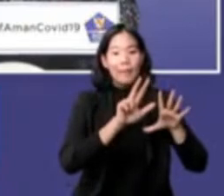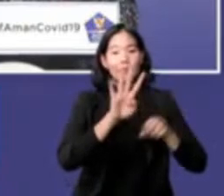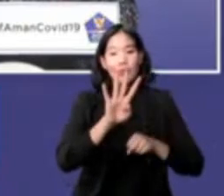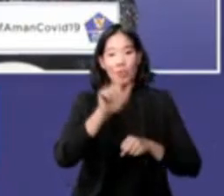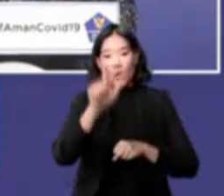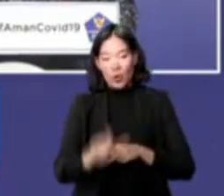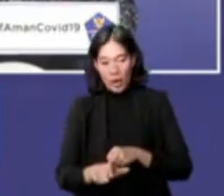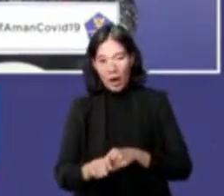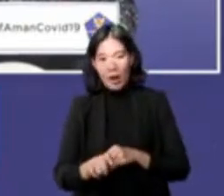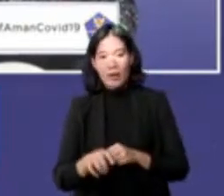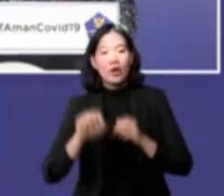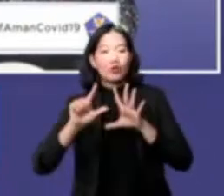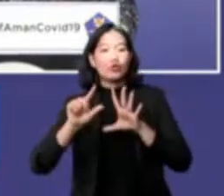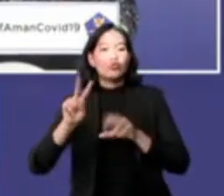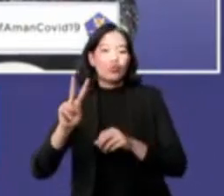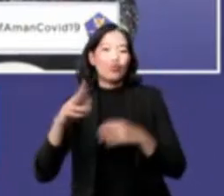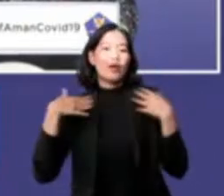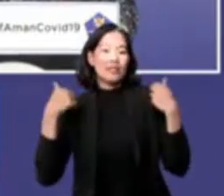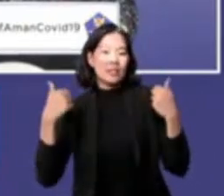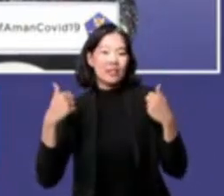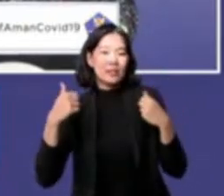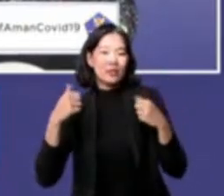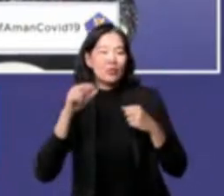84 orang dan 79